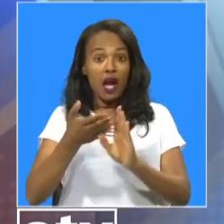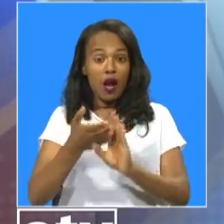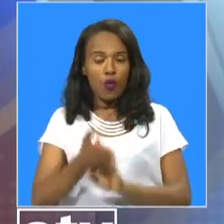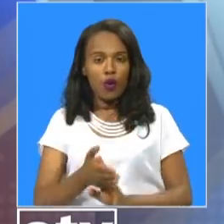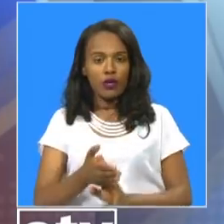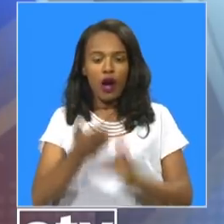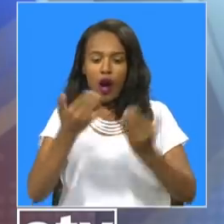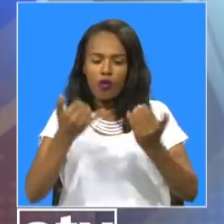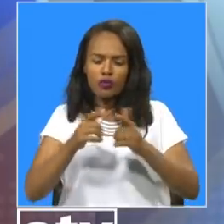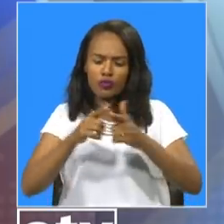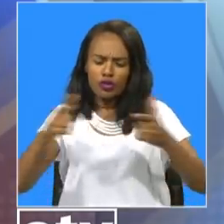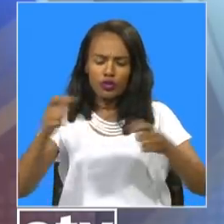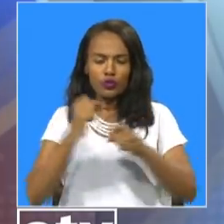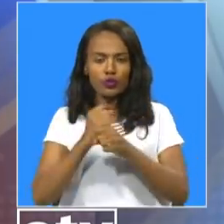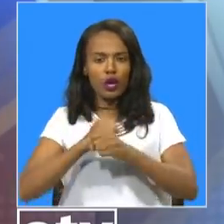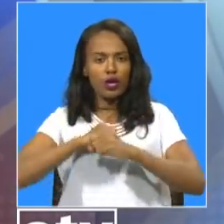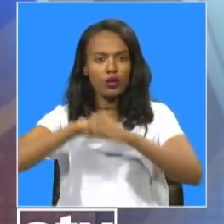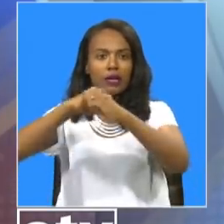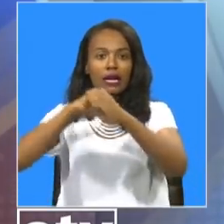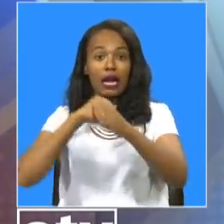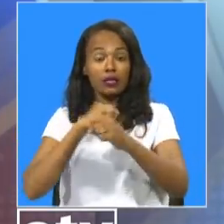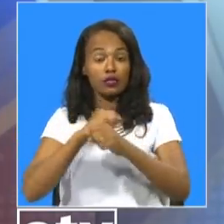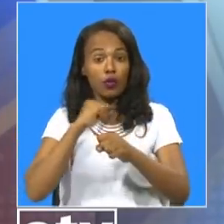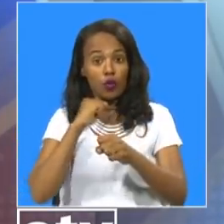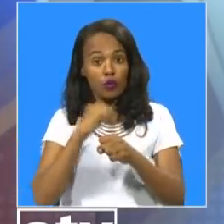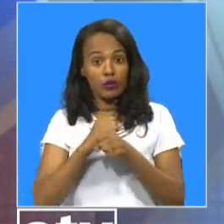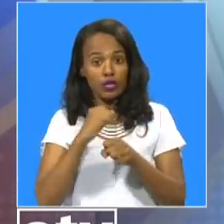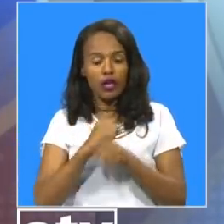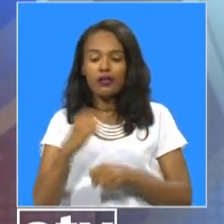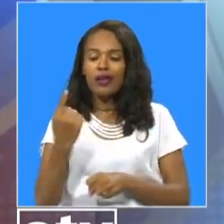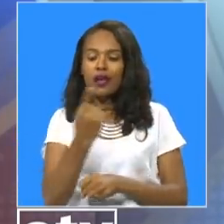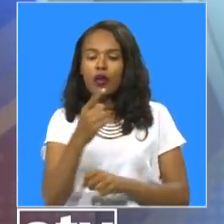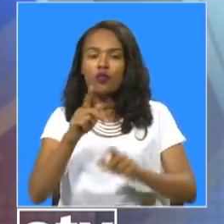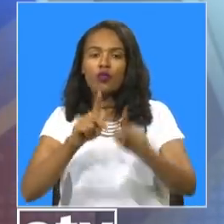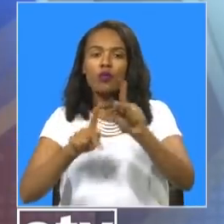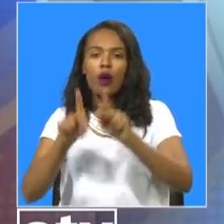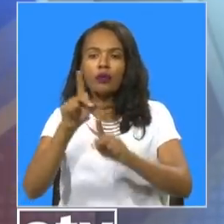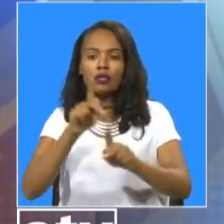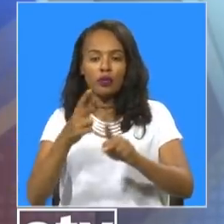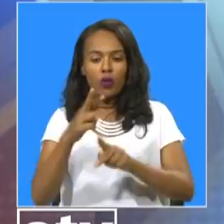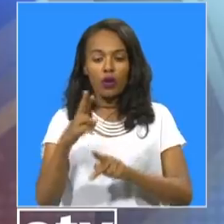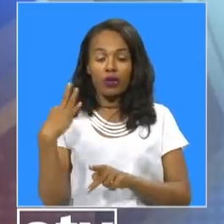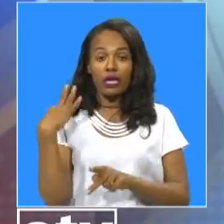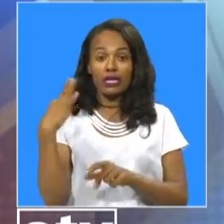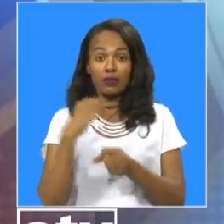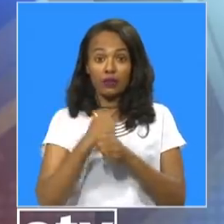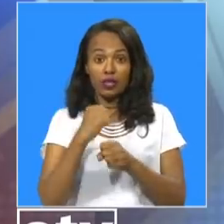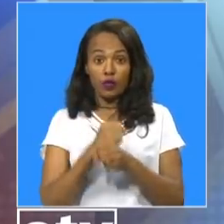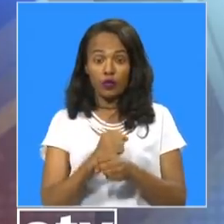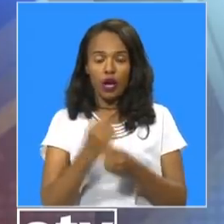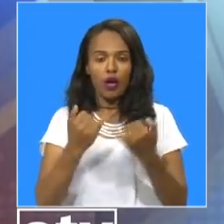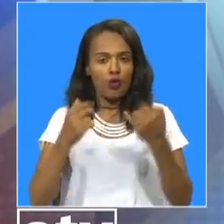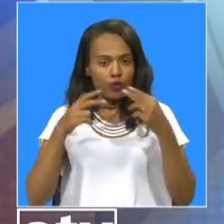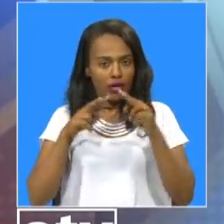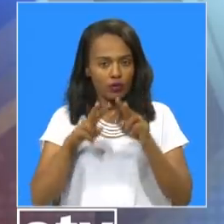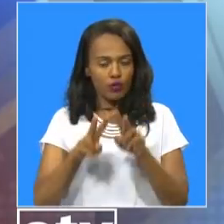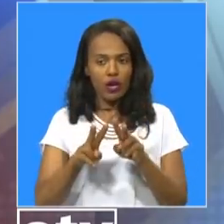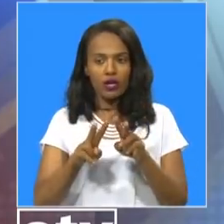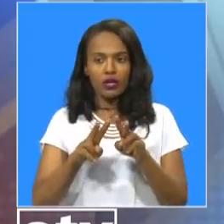እንግዲህ አሁንም ትልቁ ስራ የመከላከል ስራውን መስራት፣ እያንዳንዱ ማህበረሰብ ወይም ግለሰብ የሚሰራው ስራ ላይ አሁንም ያተኩራል።